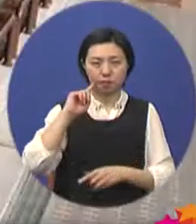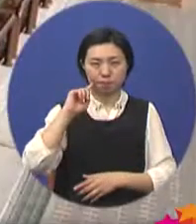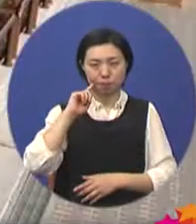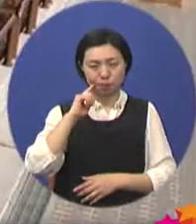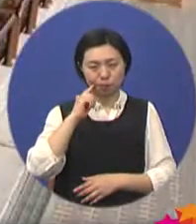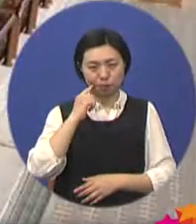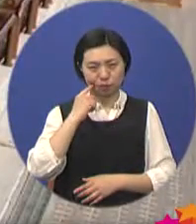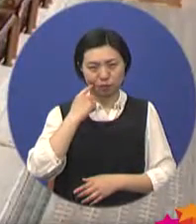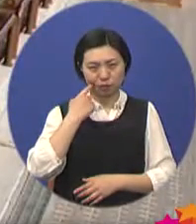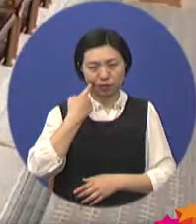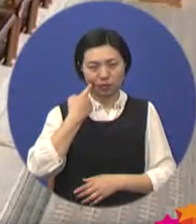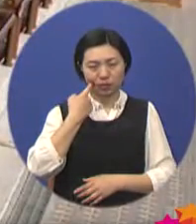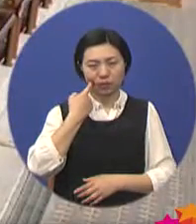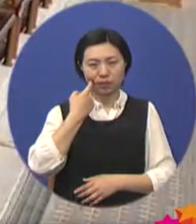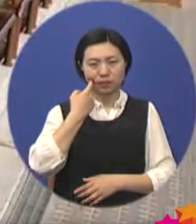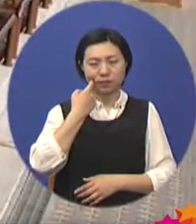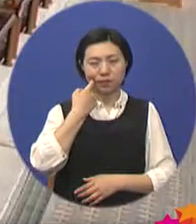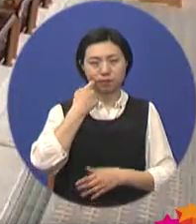곱게